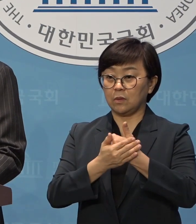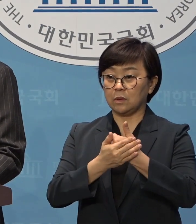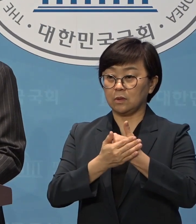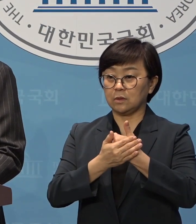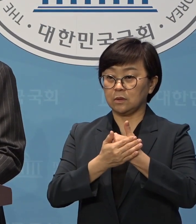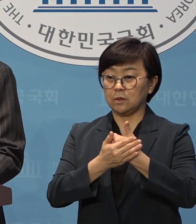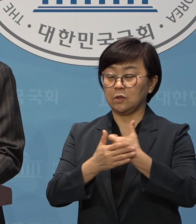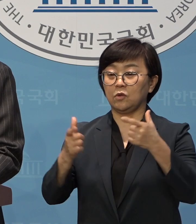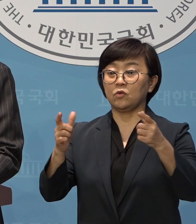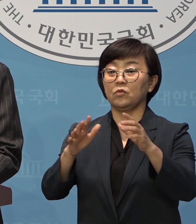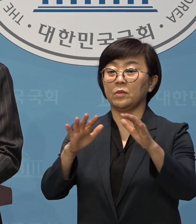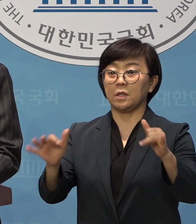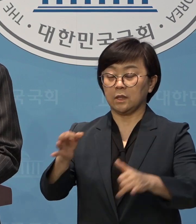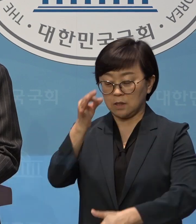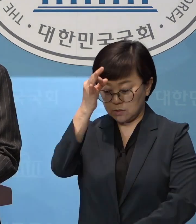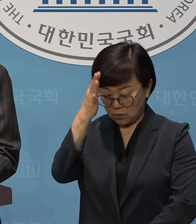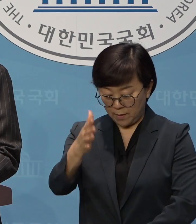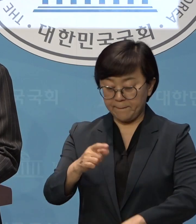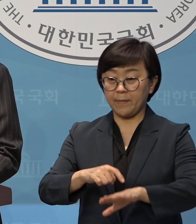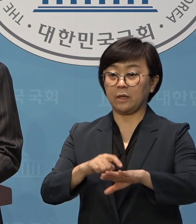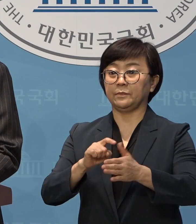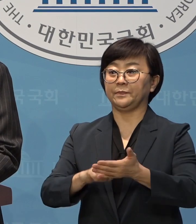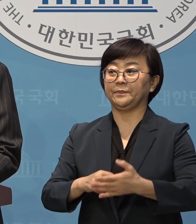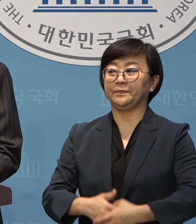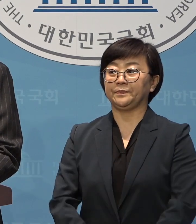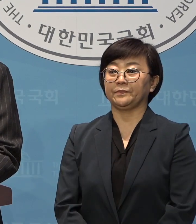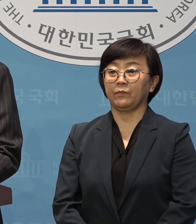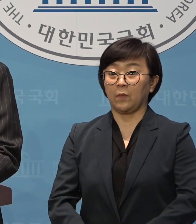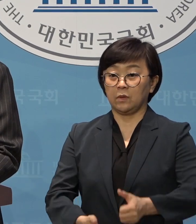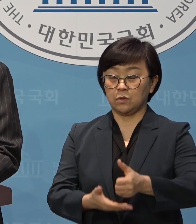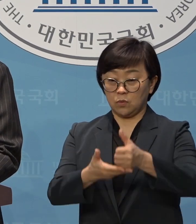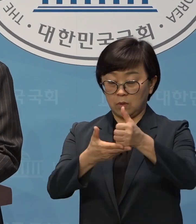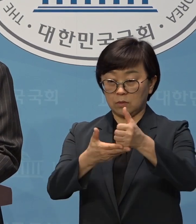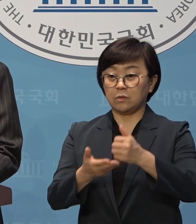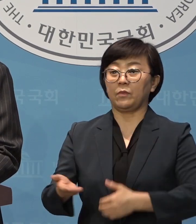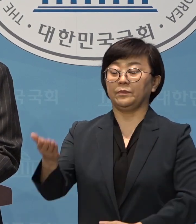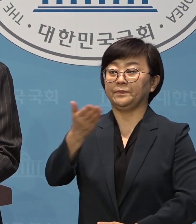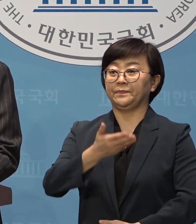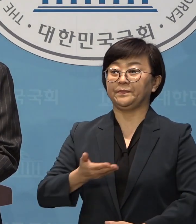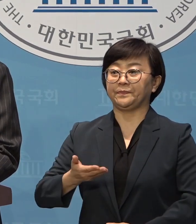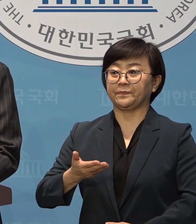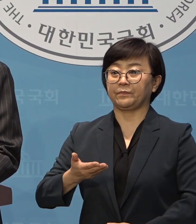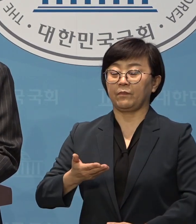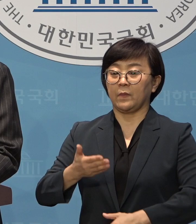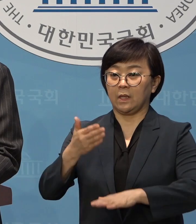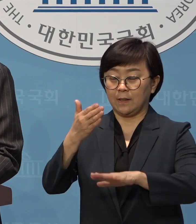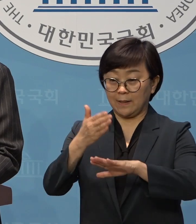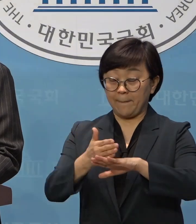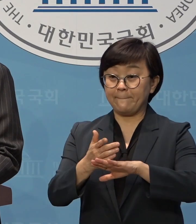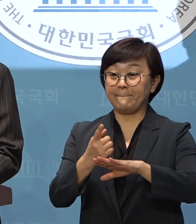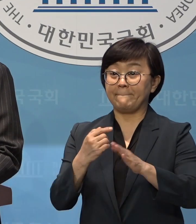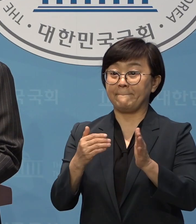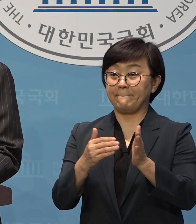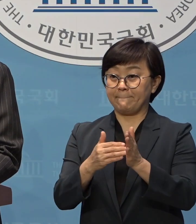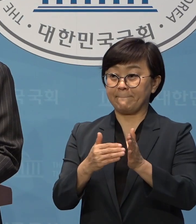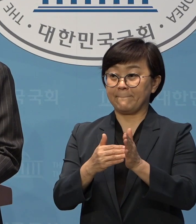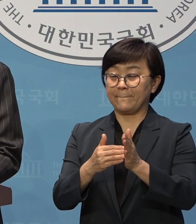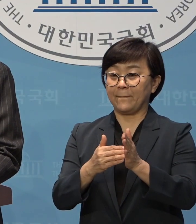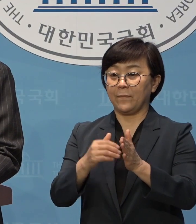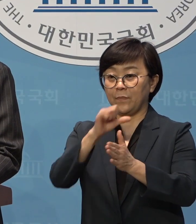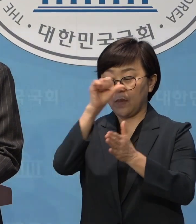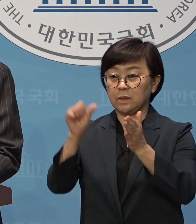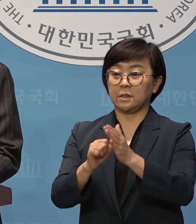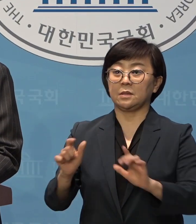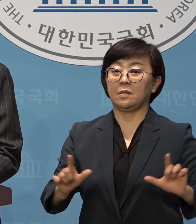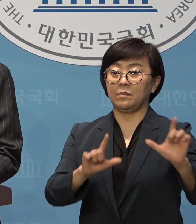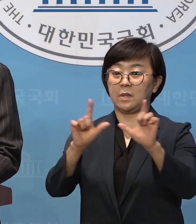사상구민께 죄송한 마음 때문입니다. 존경하는 사상구민 여러분, 감사했습니다. 평생